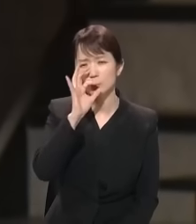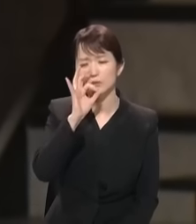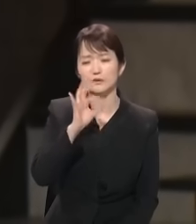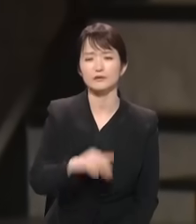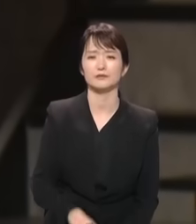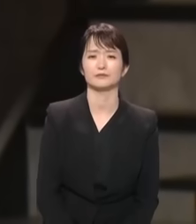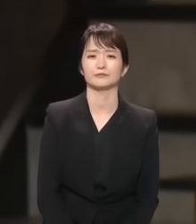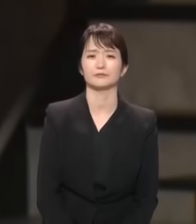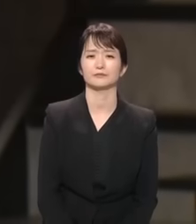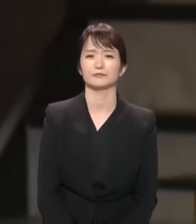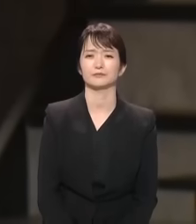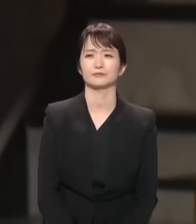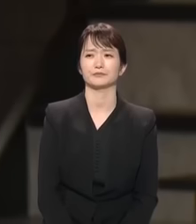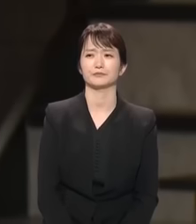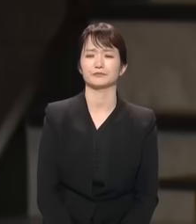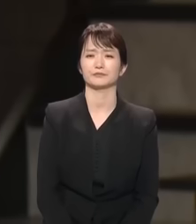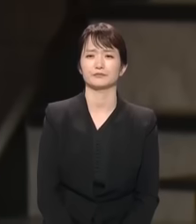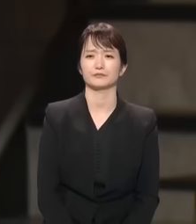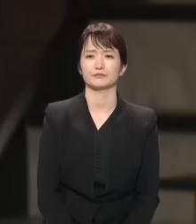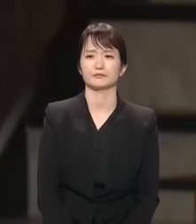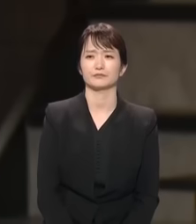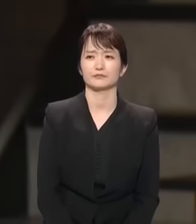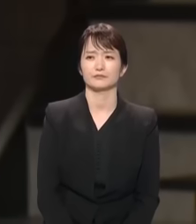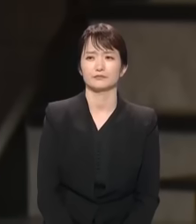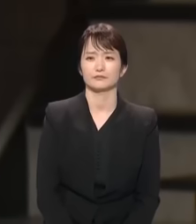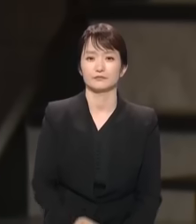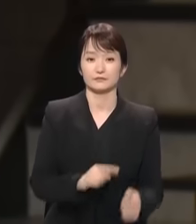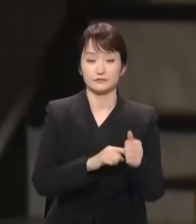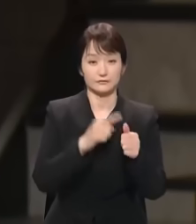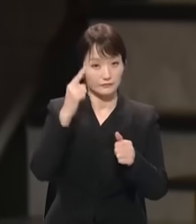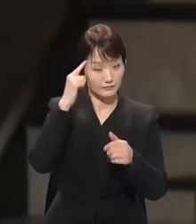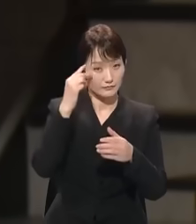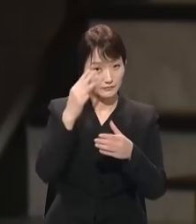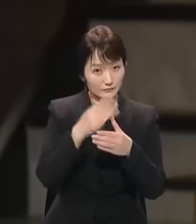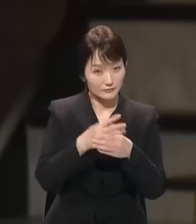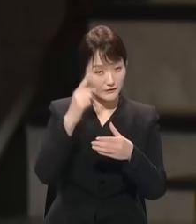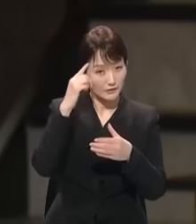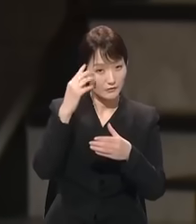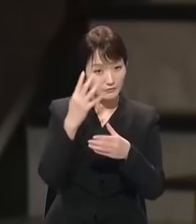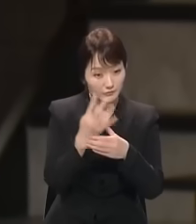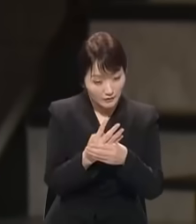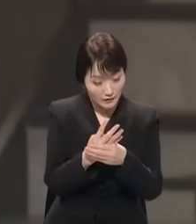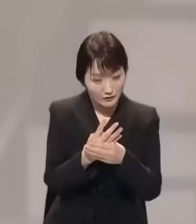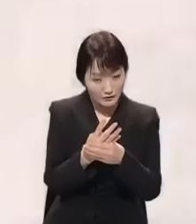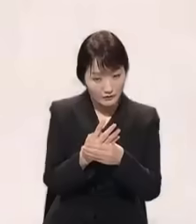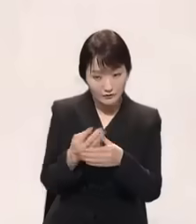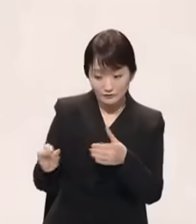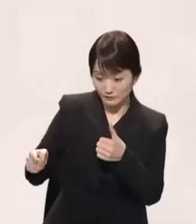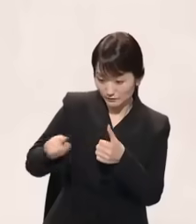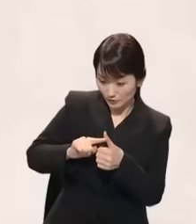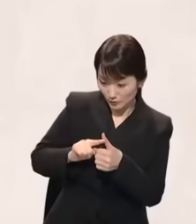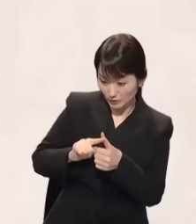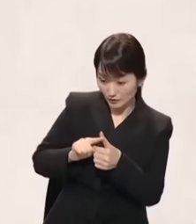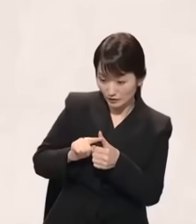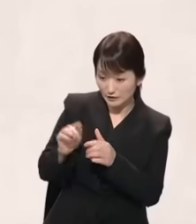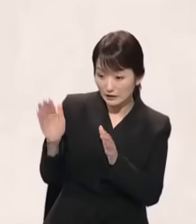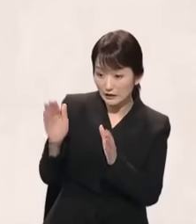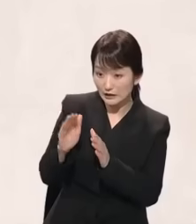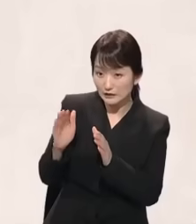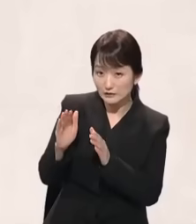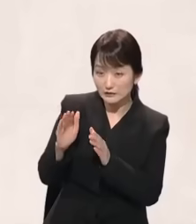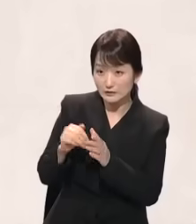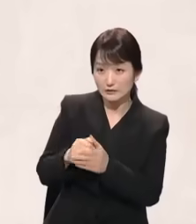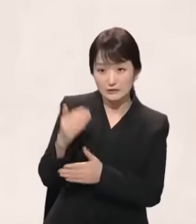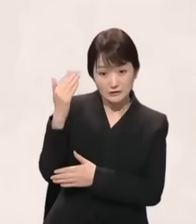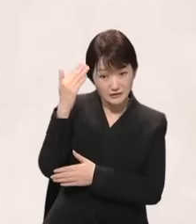이제 뭐 본인 이렇게 얘기해요이 석박사 과정에 들어오는 학생 같으면 거기 상하는 지식이 있어야 되는데